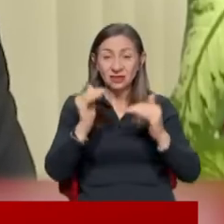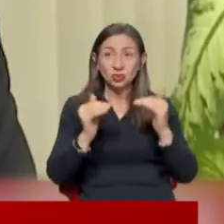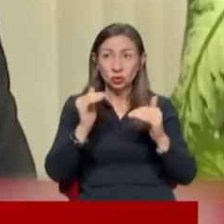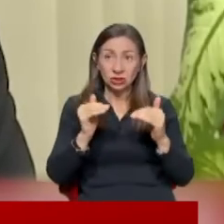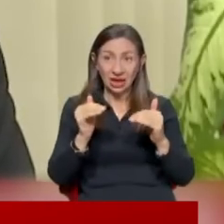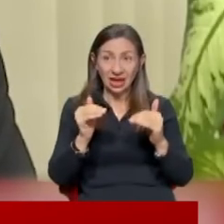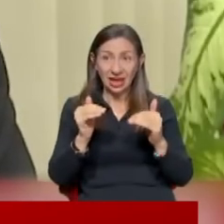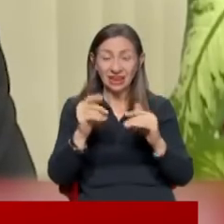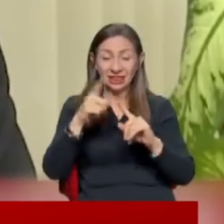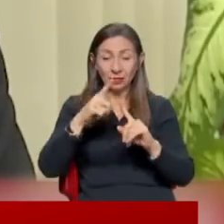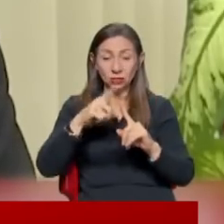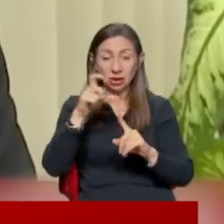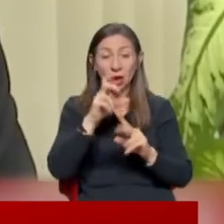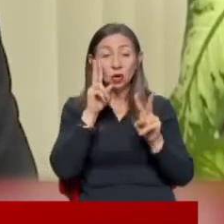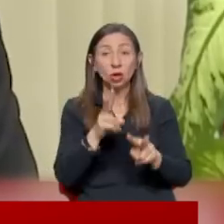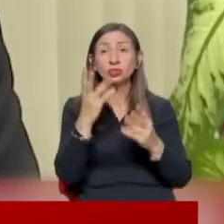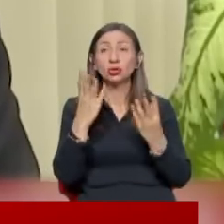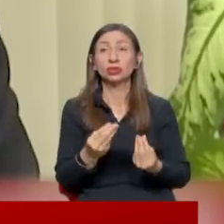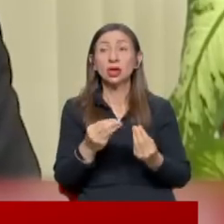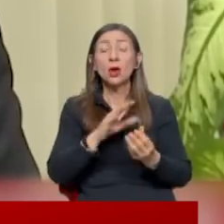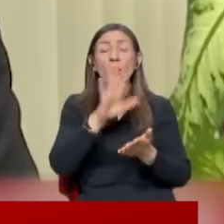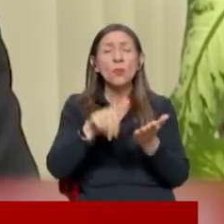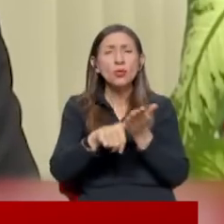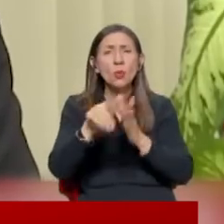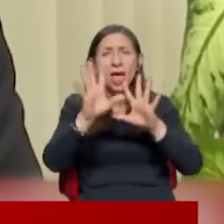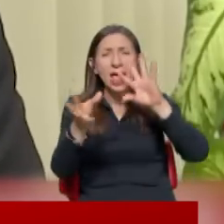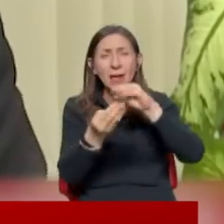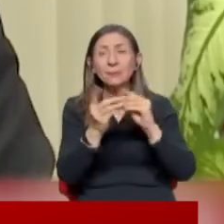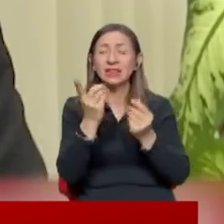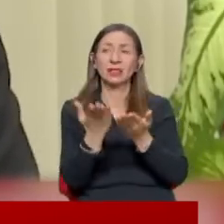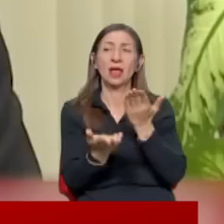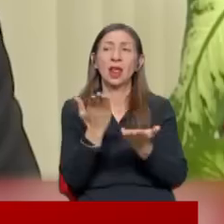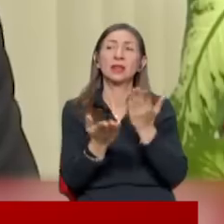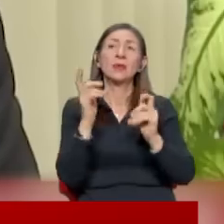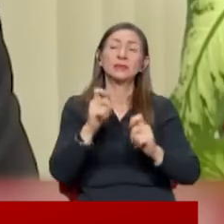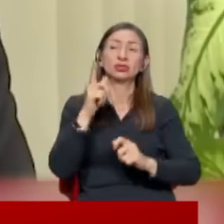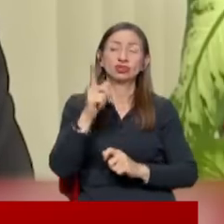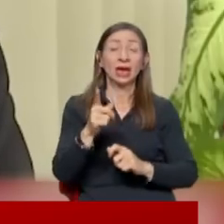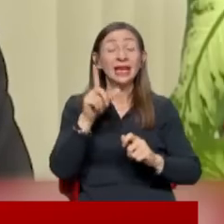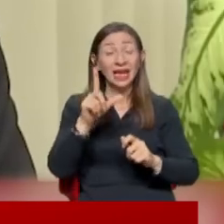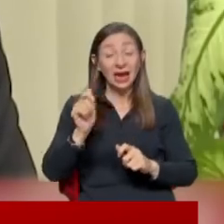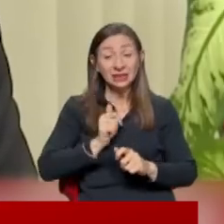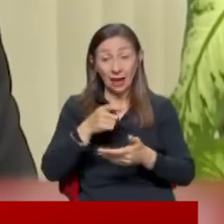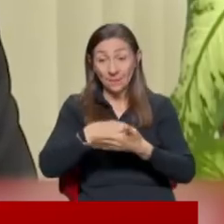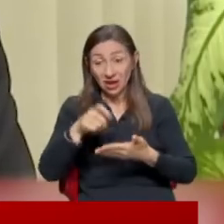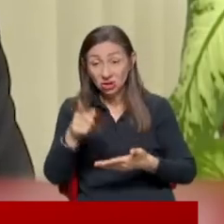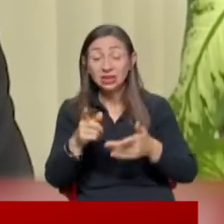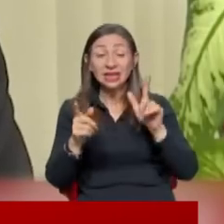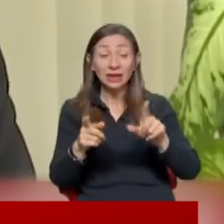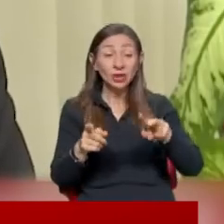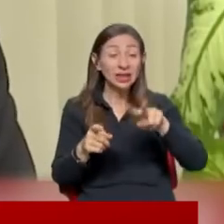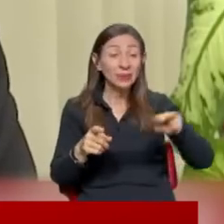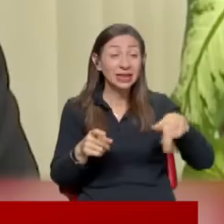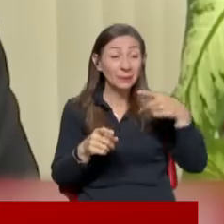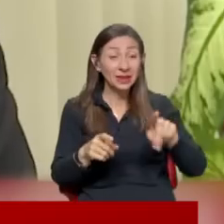da Temmuz ayında görmüş olacağız. Bütün bunlar çerçevesinde bir değerlendirme yapılacak. Gerek asgari ücret, gerek bu 22